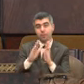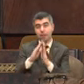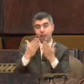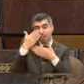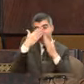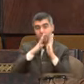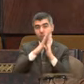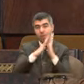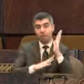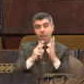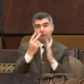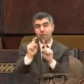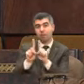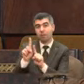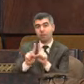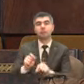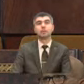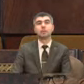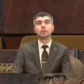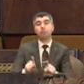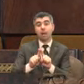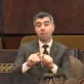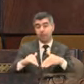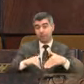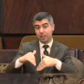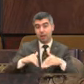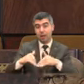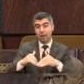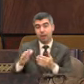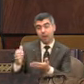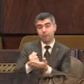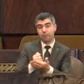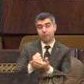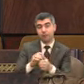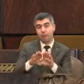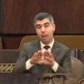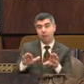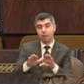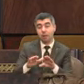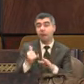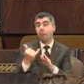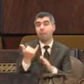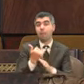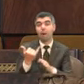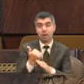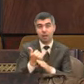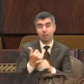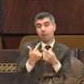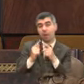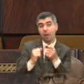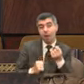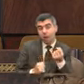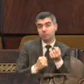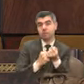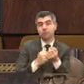2011، ويتم اللجوء الى نزع الملكيه من اجل المنفعه العامه فعلا سيد الوزير، وذلك لتعويض جبر الضرر، وذلك حسب